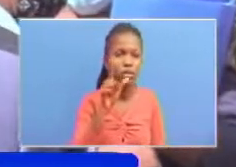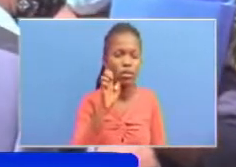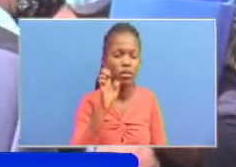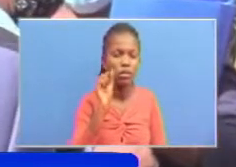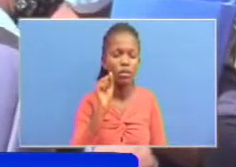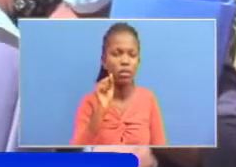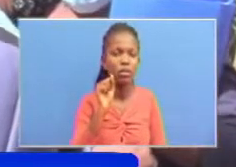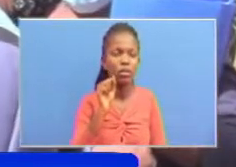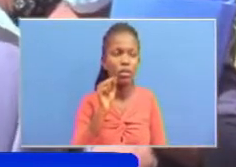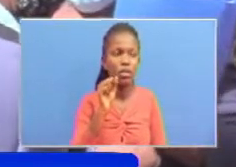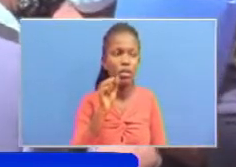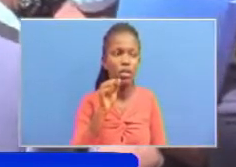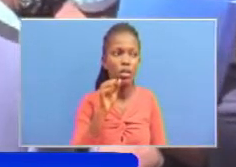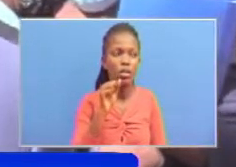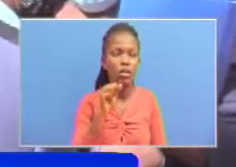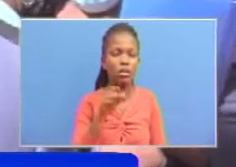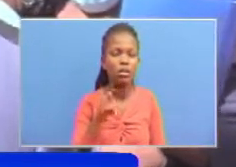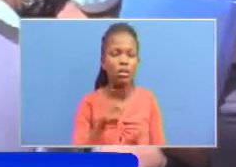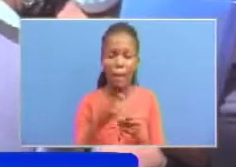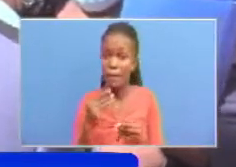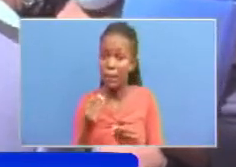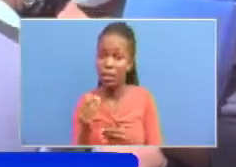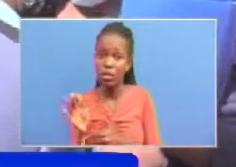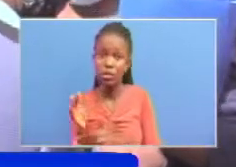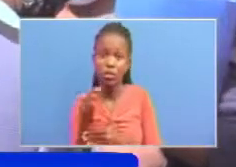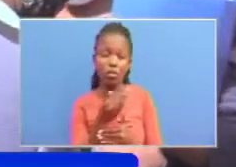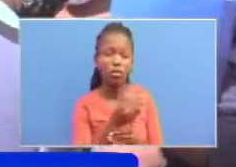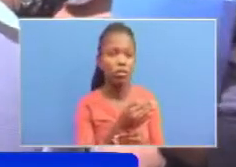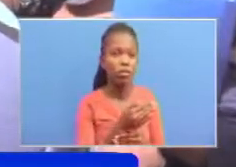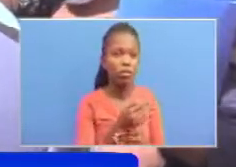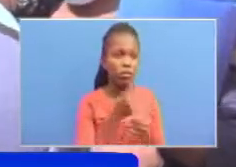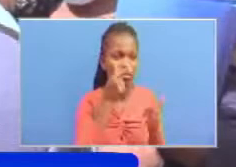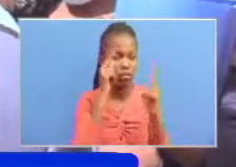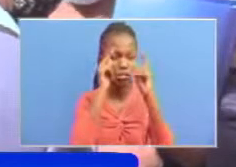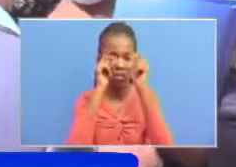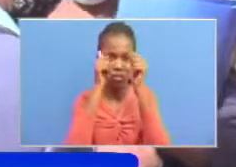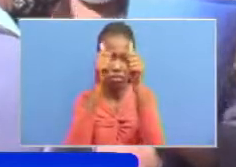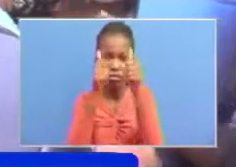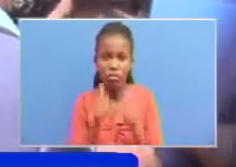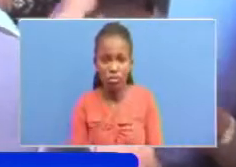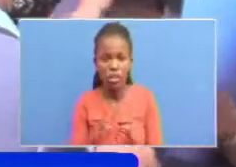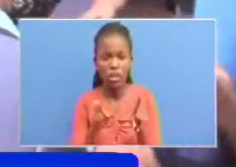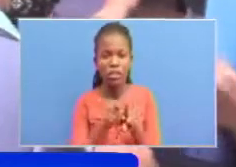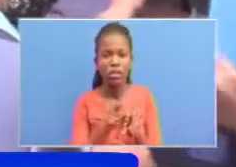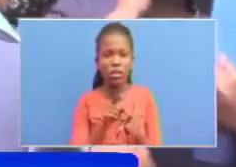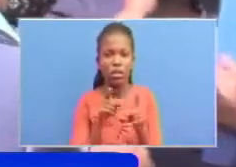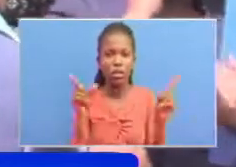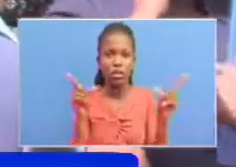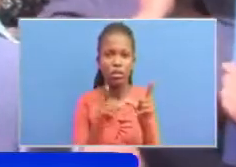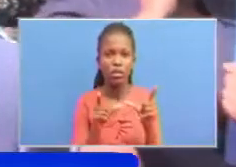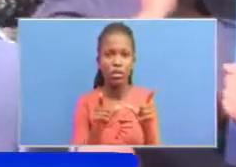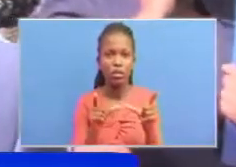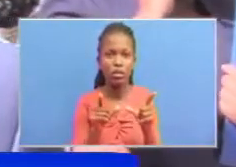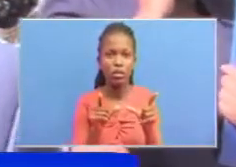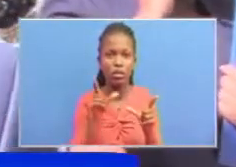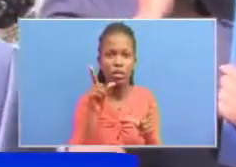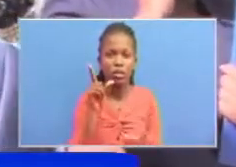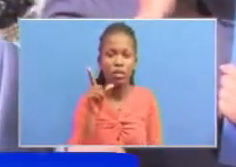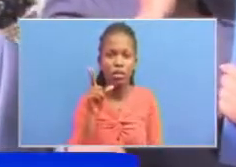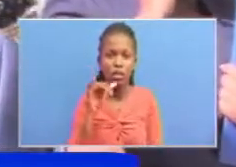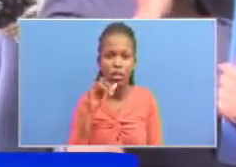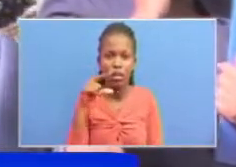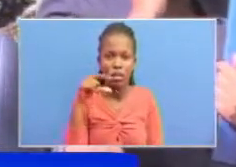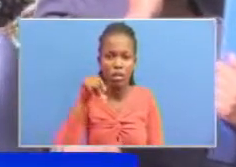mesela ku mbeza ila tosa asia advertisement na ma license ya latu idho hati kati di ando malika na sinu siya